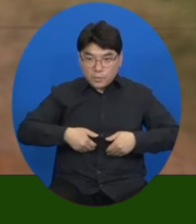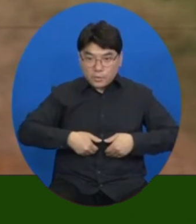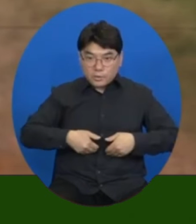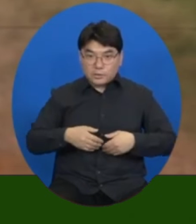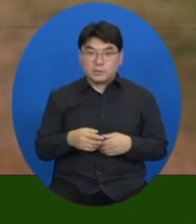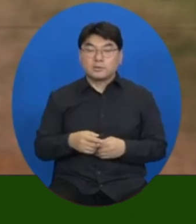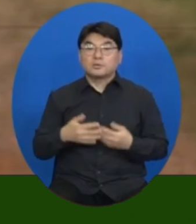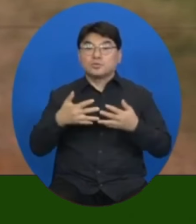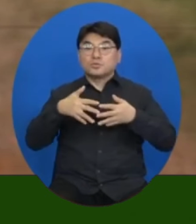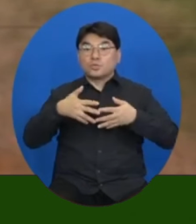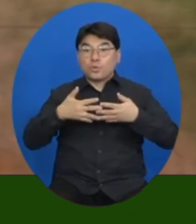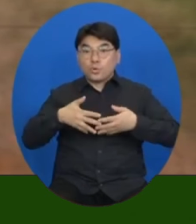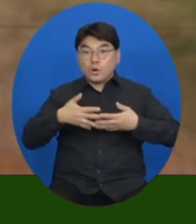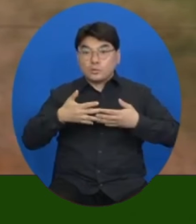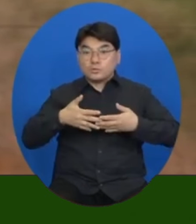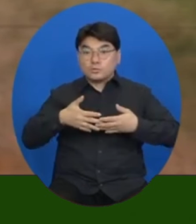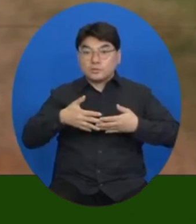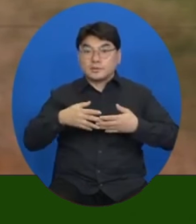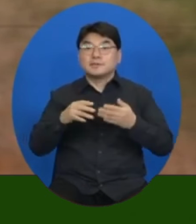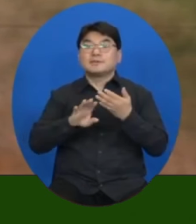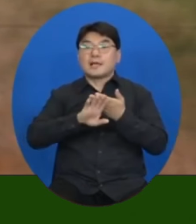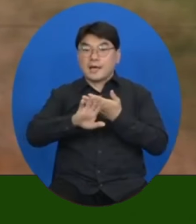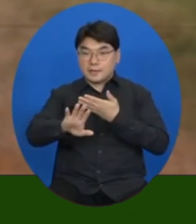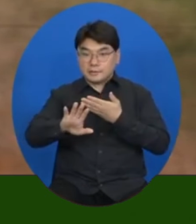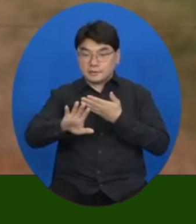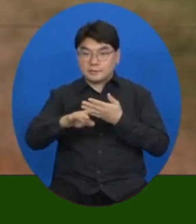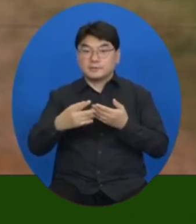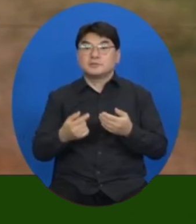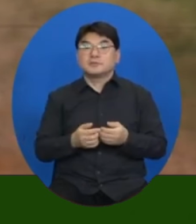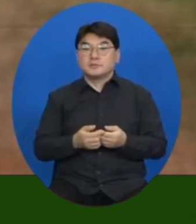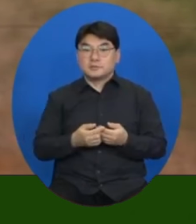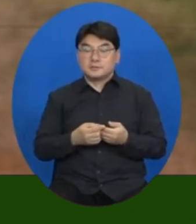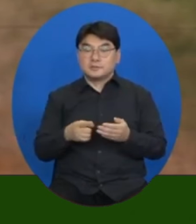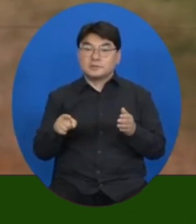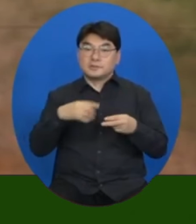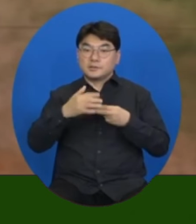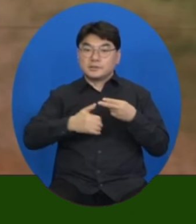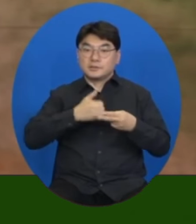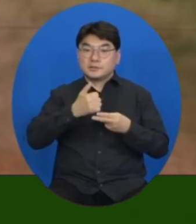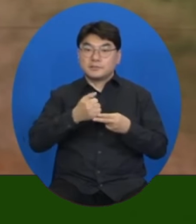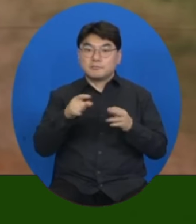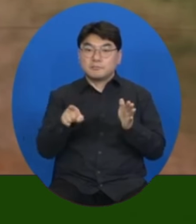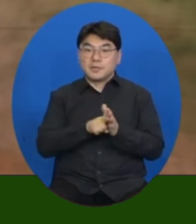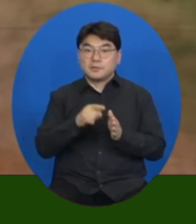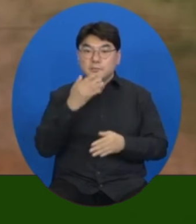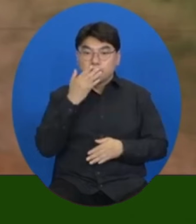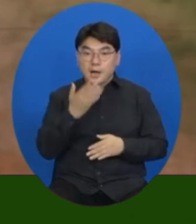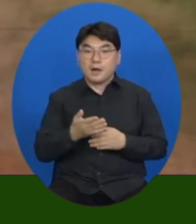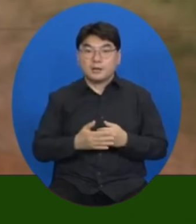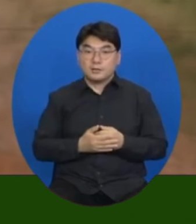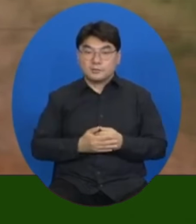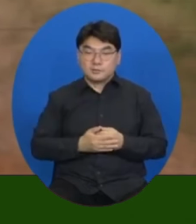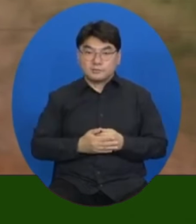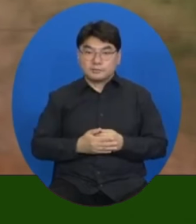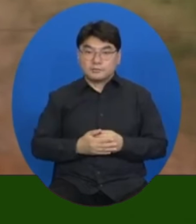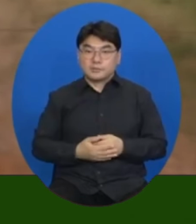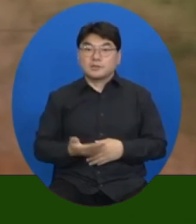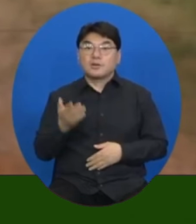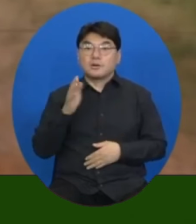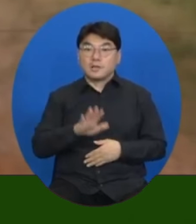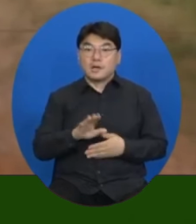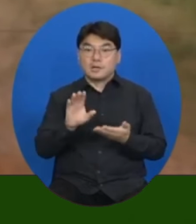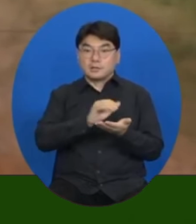그런 조건으로 다른 신들 너희가 선택한 신들을 믿어도 돼 이런 조건을 걸었어요 자 그런데 지금